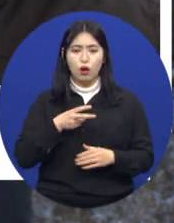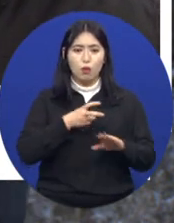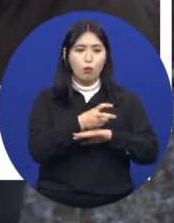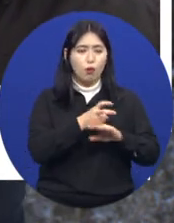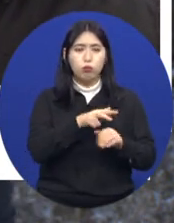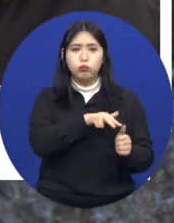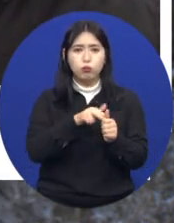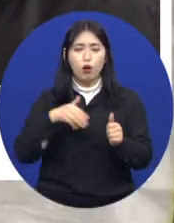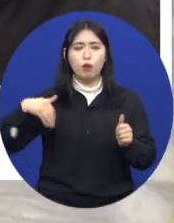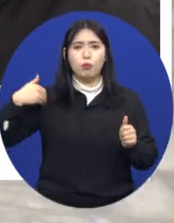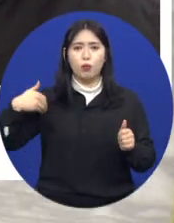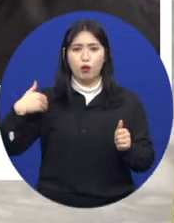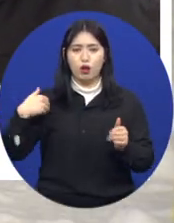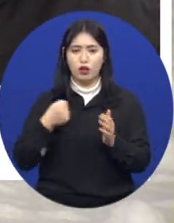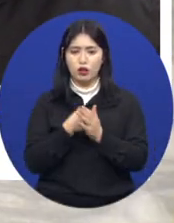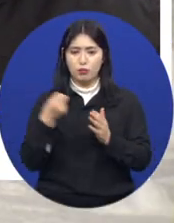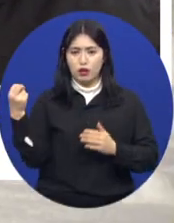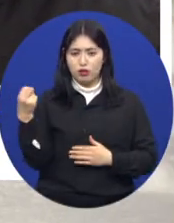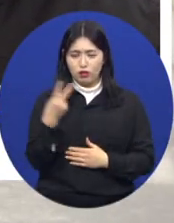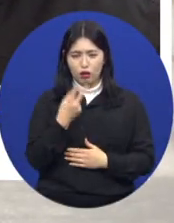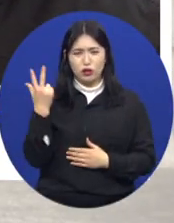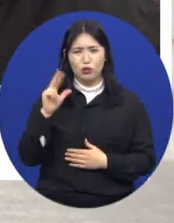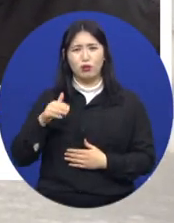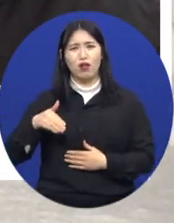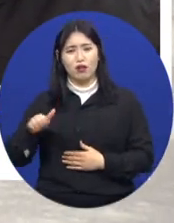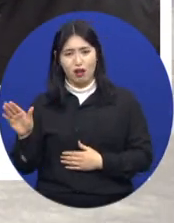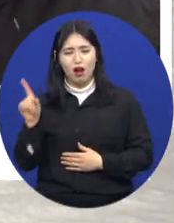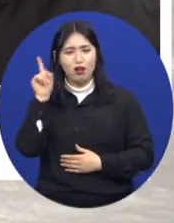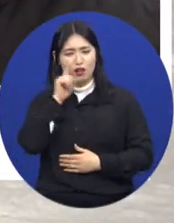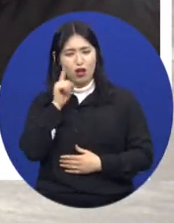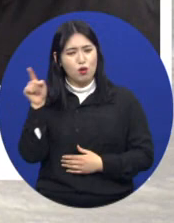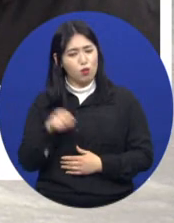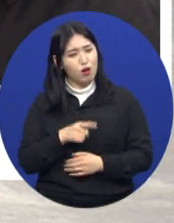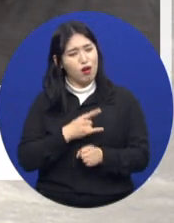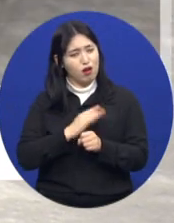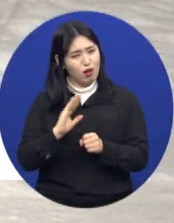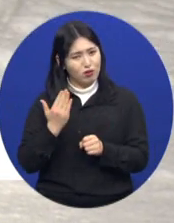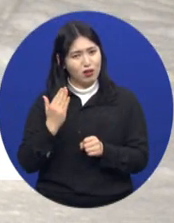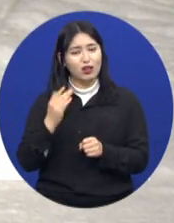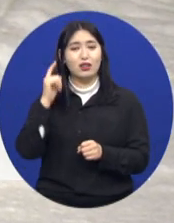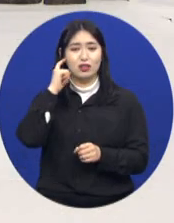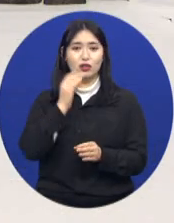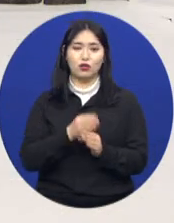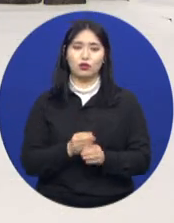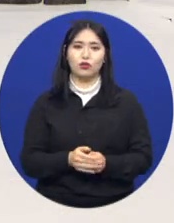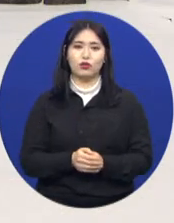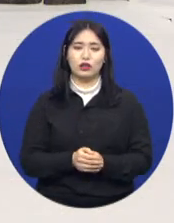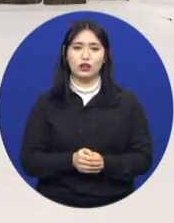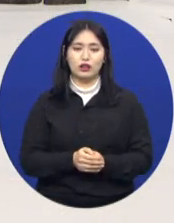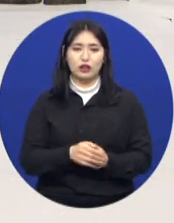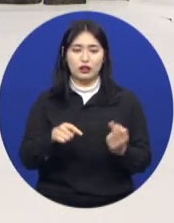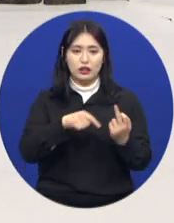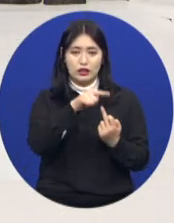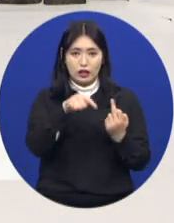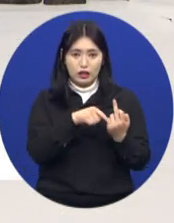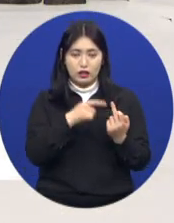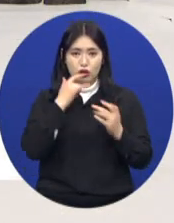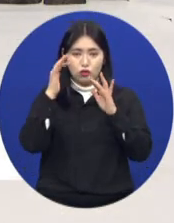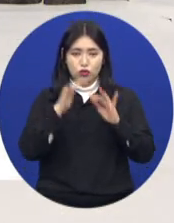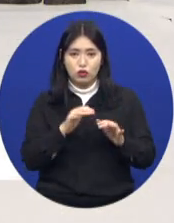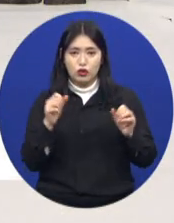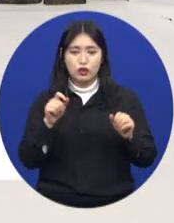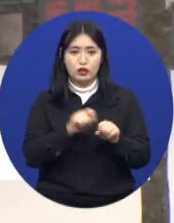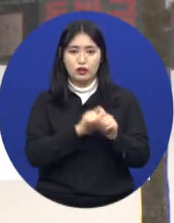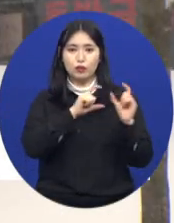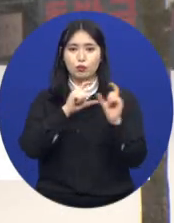없어서 그냥 다시 돌아가고 대를 기약해야 되나 하고 있어요 3g 의 대설특보 는 날이 밝으며